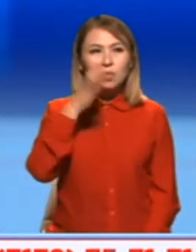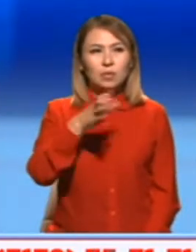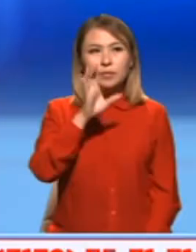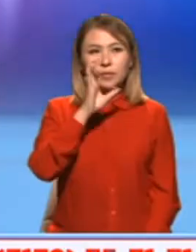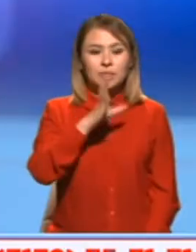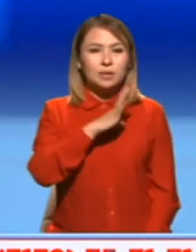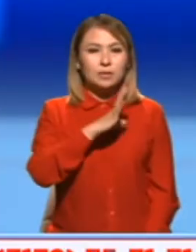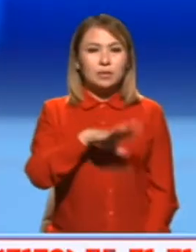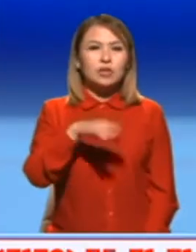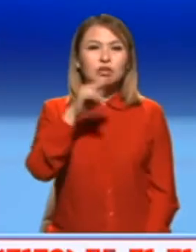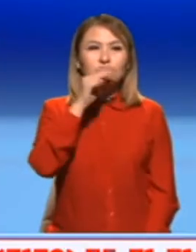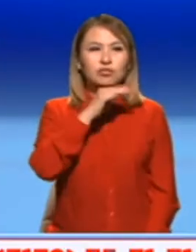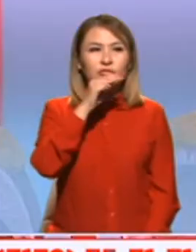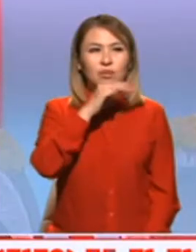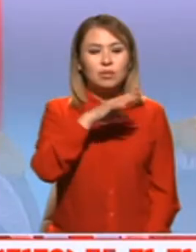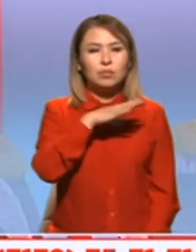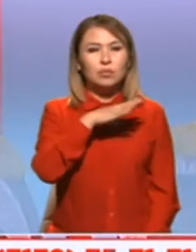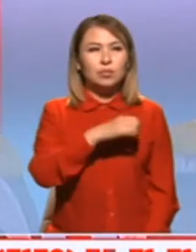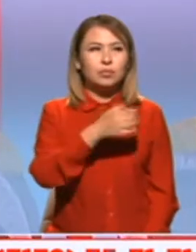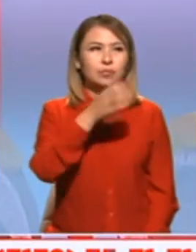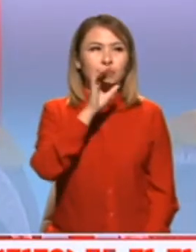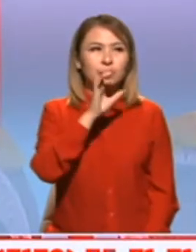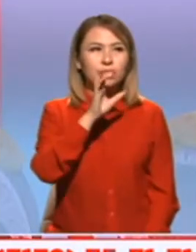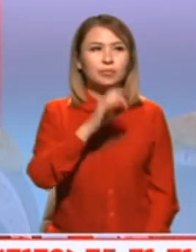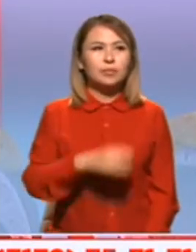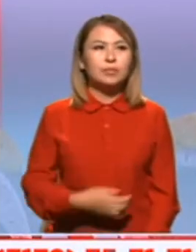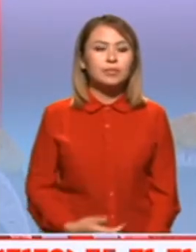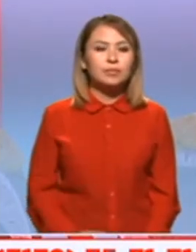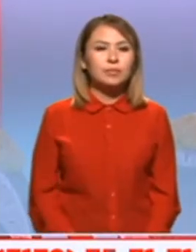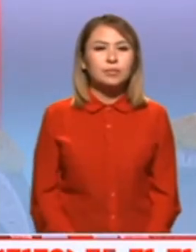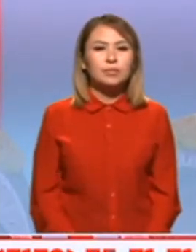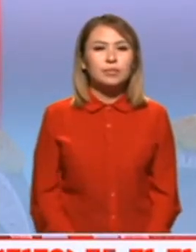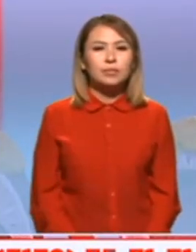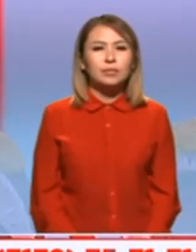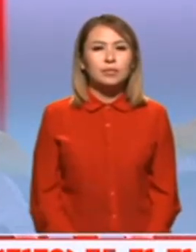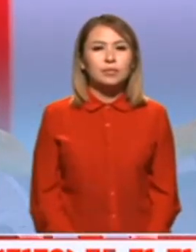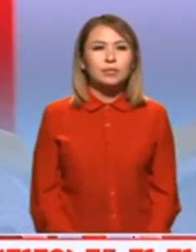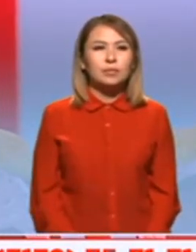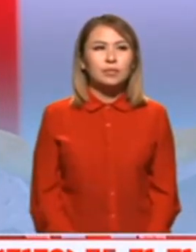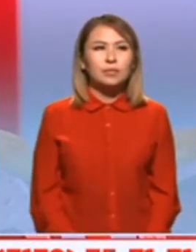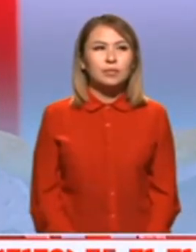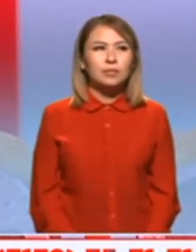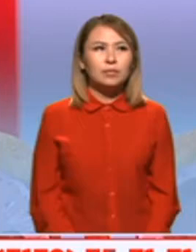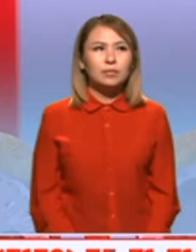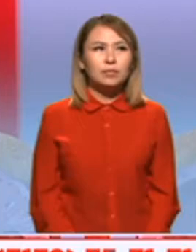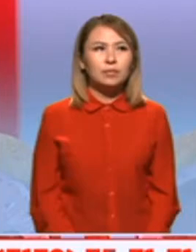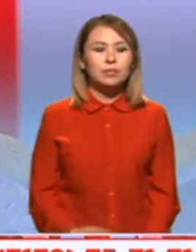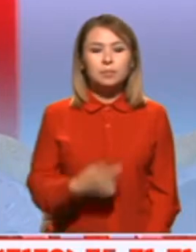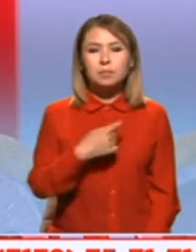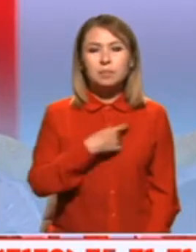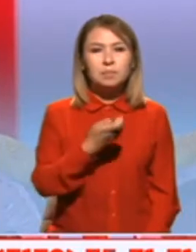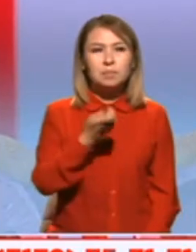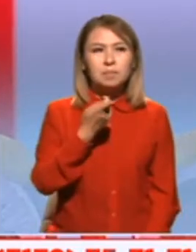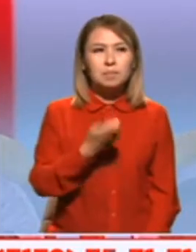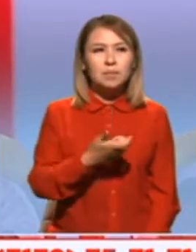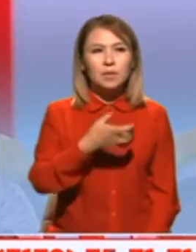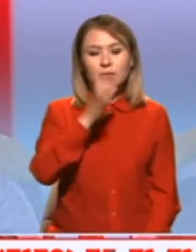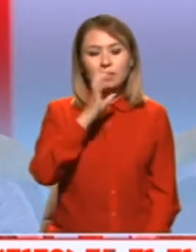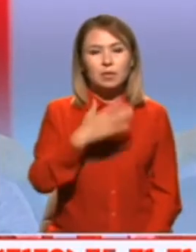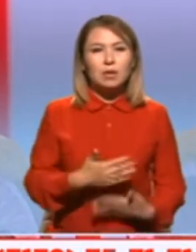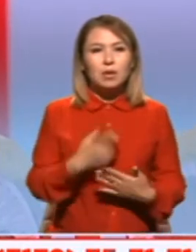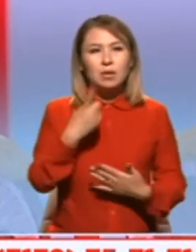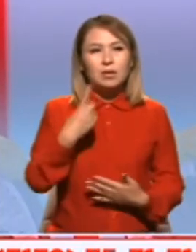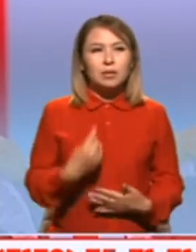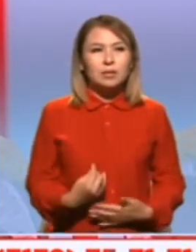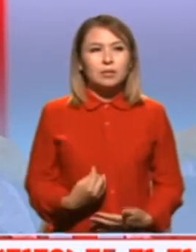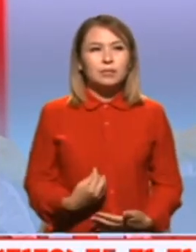мүмкін шаймен толықтыратын шығарсыз оның орнын. Жалпы енді сұйықтықты мүлде аз ішем. Күніне қанша ішесіз,